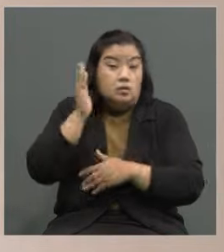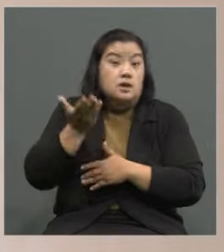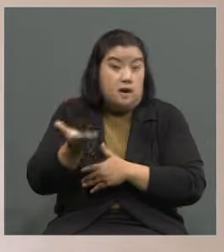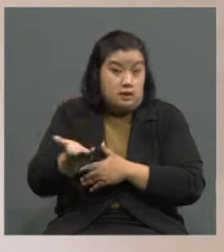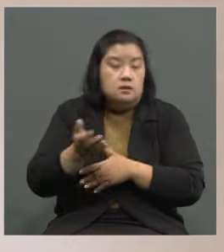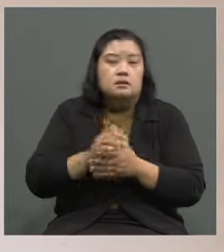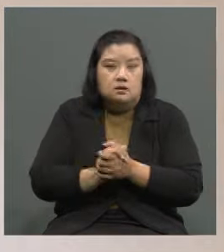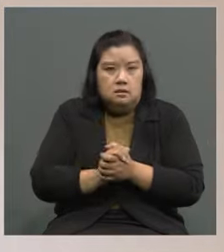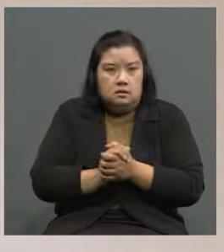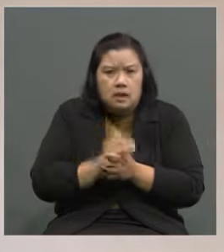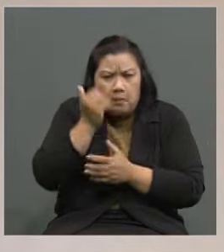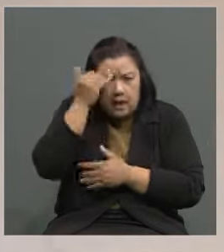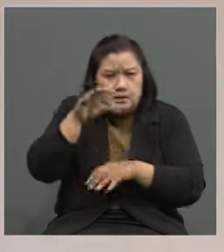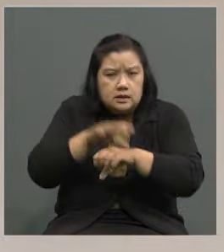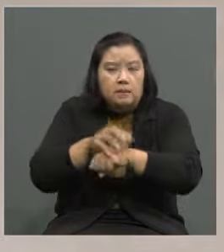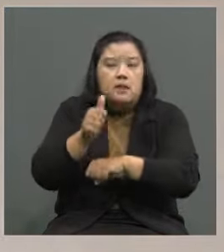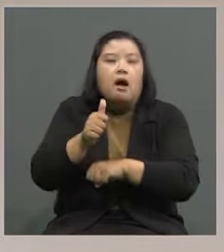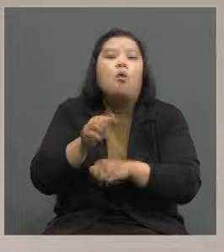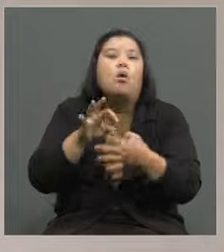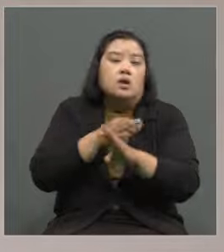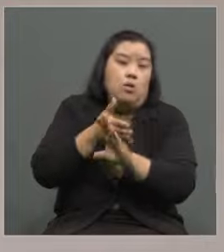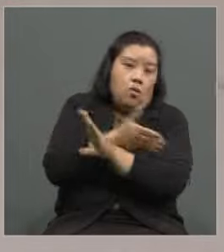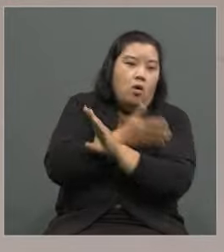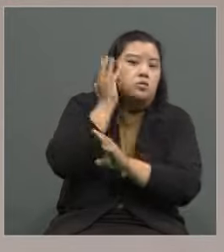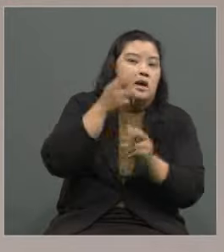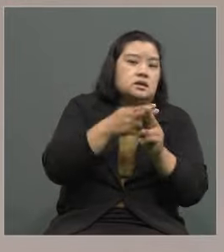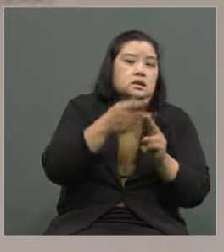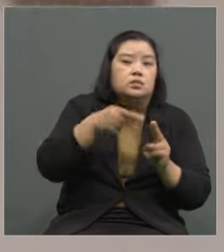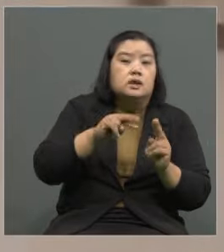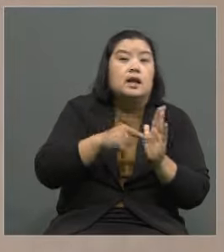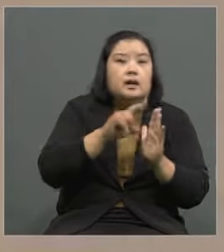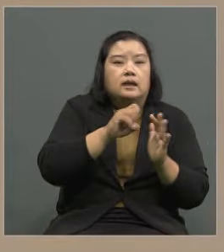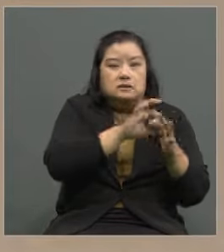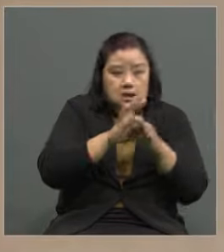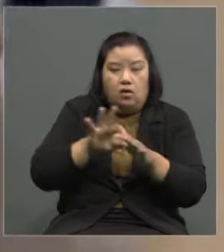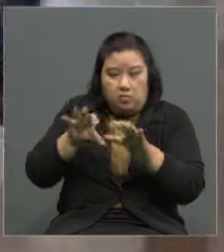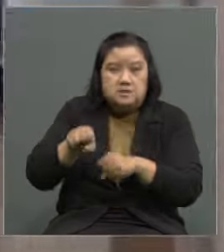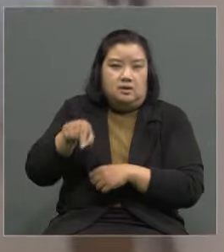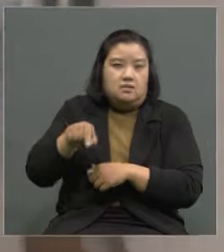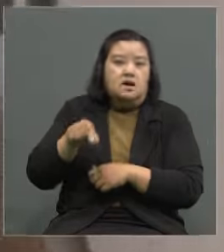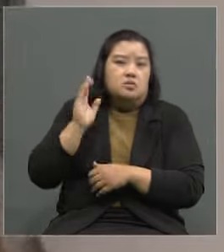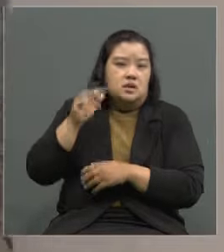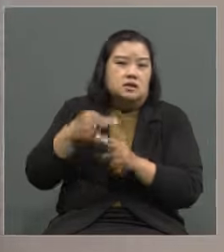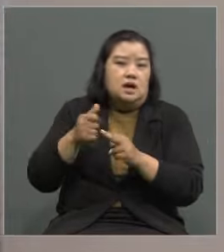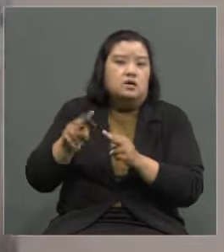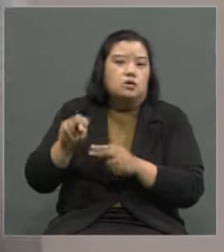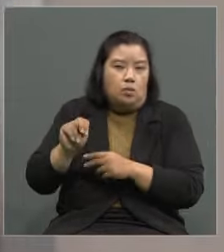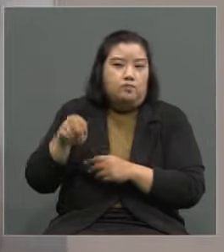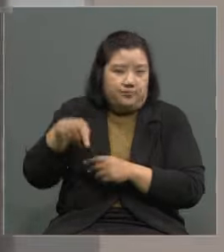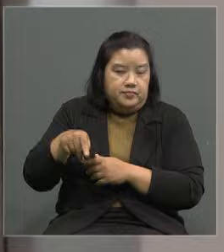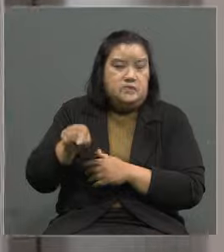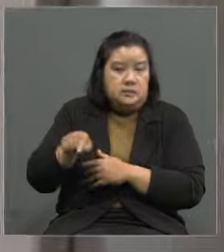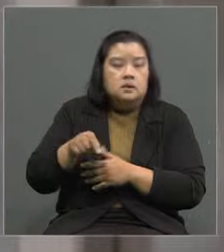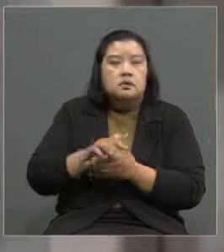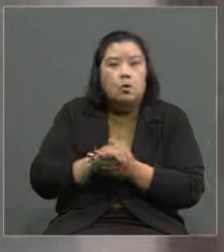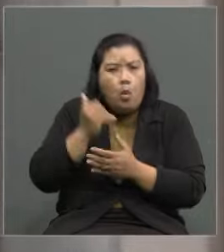จากการขยายผลของเคสวีรทัศน์ที่จับไปก่อนหน้านี้อันนี้เดี๋ยวก็จะขยายผลต่อนะเพราะเชื่อว่าไม่ได้หมดแค่อนพแน่นอนพวกนี้